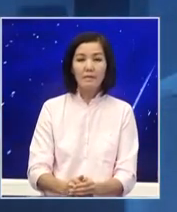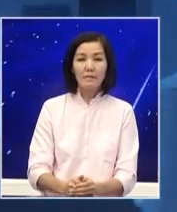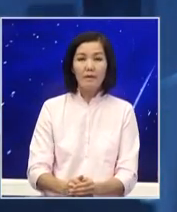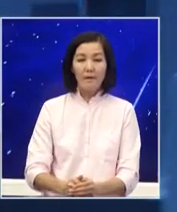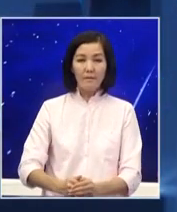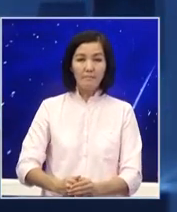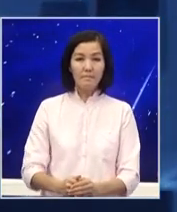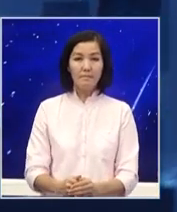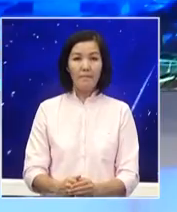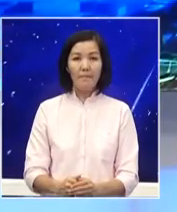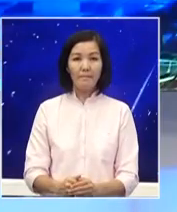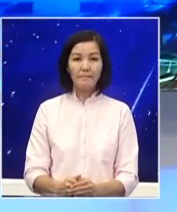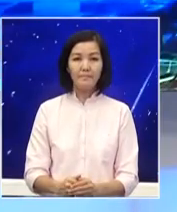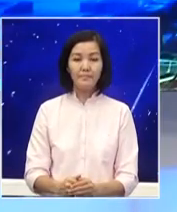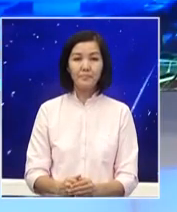и